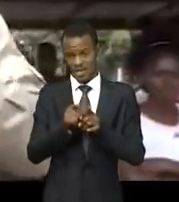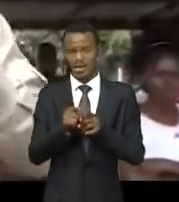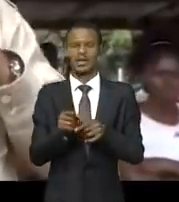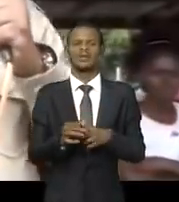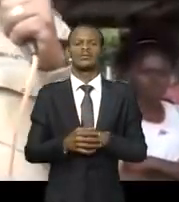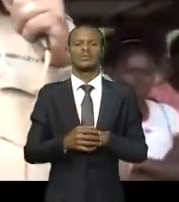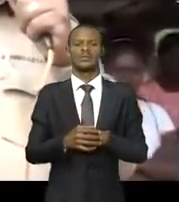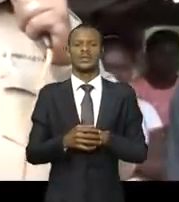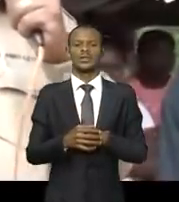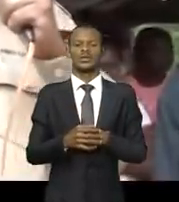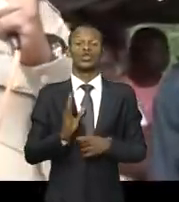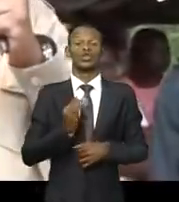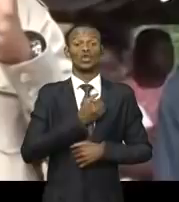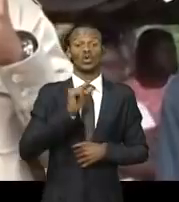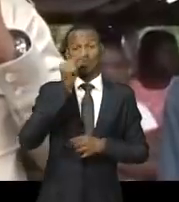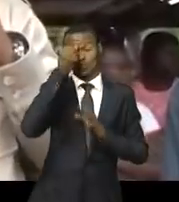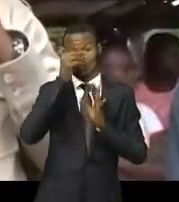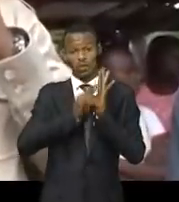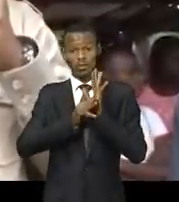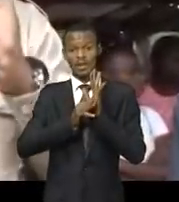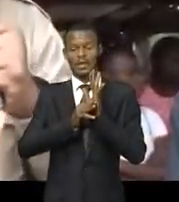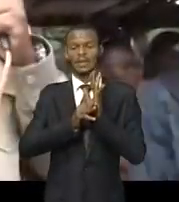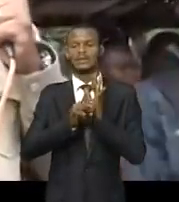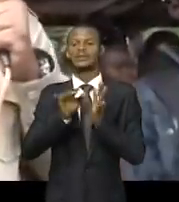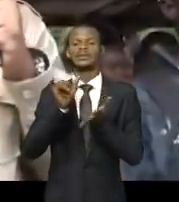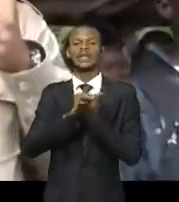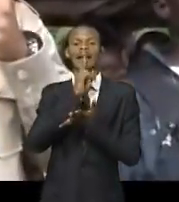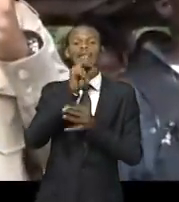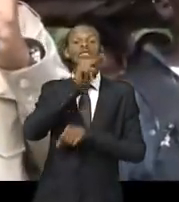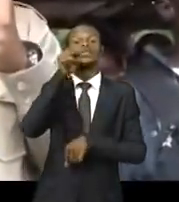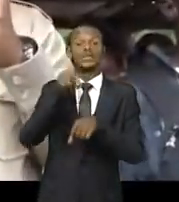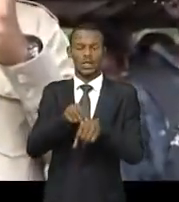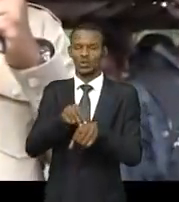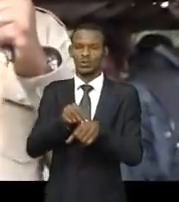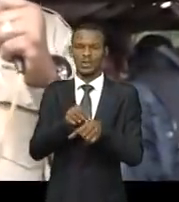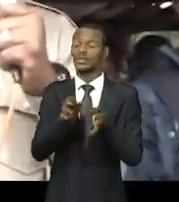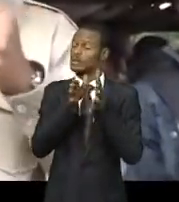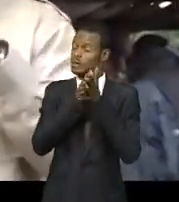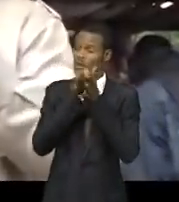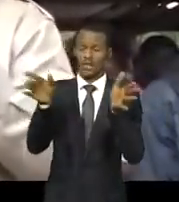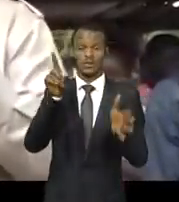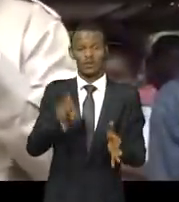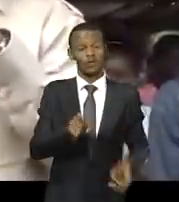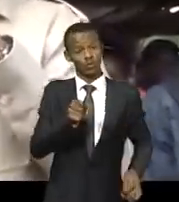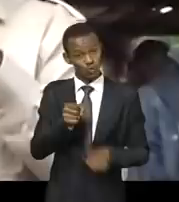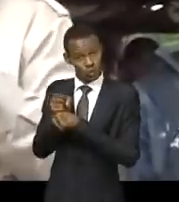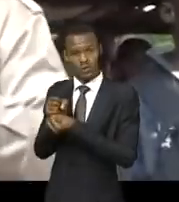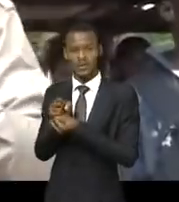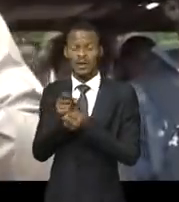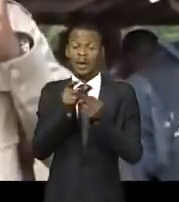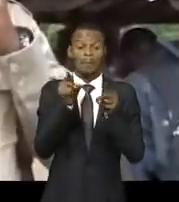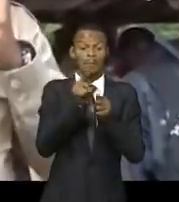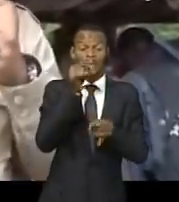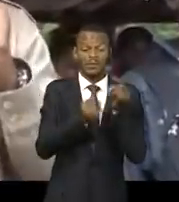national. Nous devons soutenir son action. En faisant cela, même si nous manquons un représentant au sein de